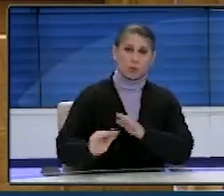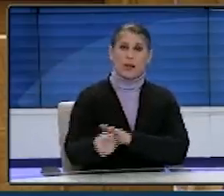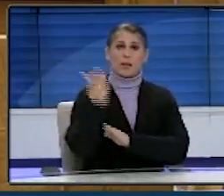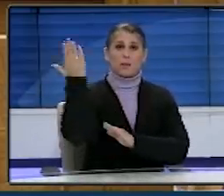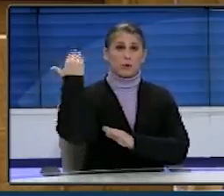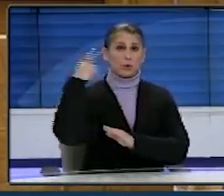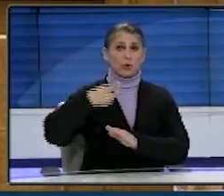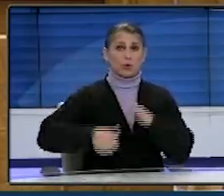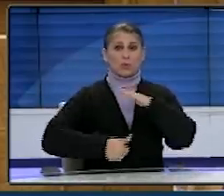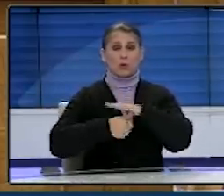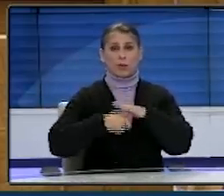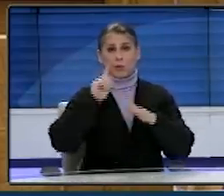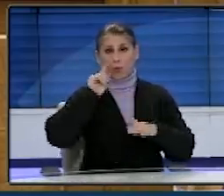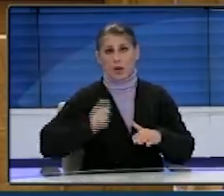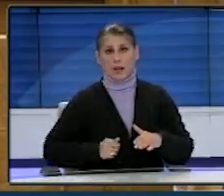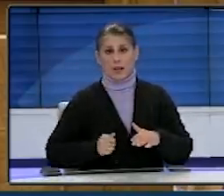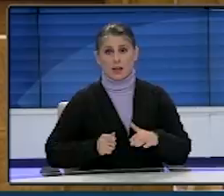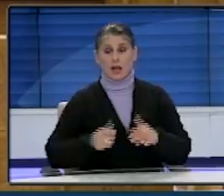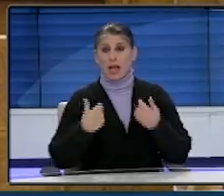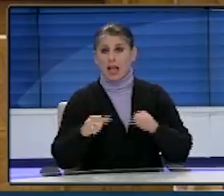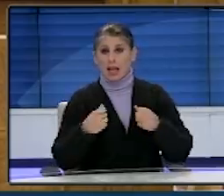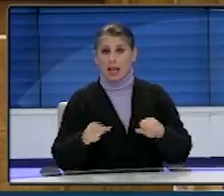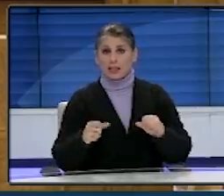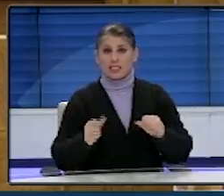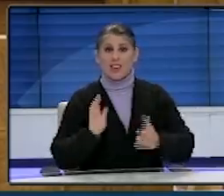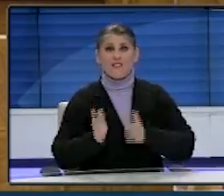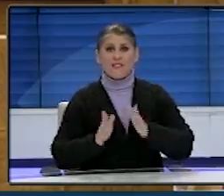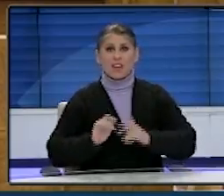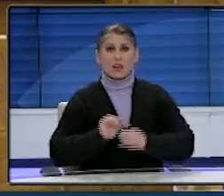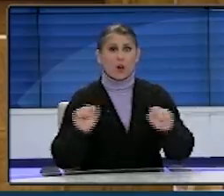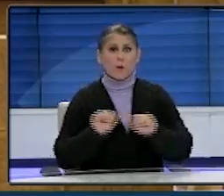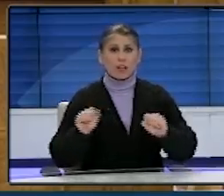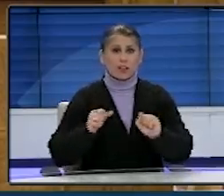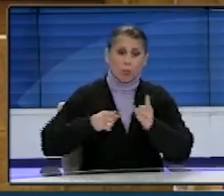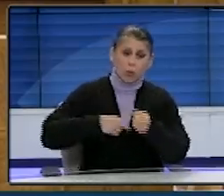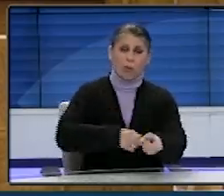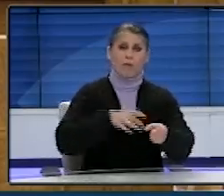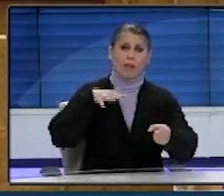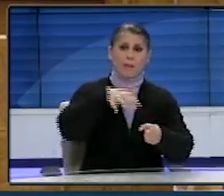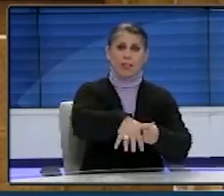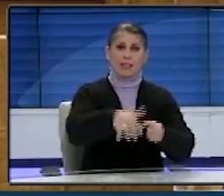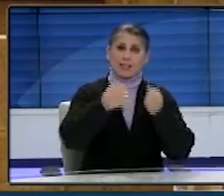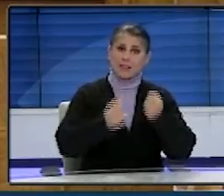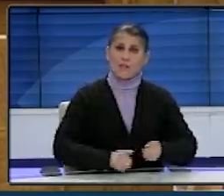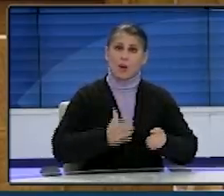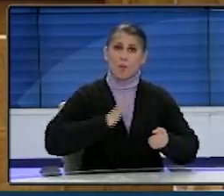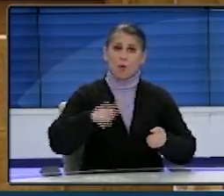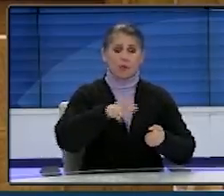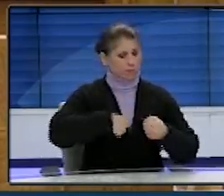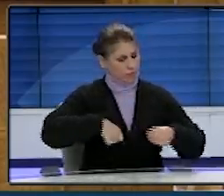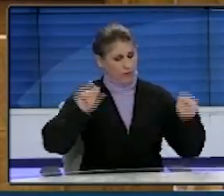εκλεγμένου τότε Προέδρου της Ουκρανίας. Άσκησαν πογκρόμ βίας, τρομοκρατίας, δολοφονικών επιθέσεων κατά πολιτών που